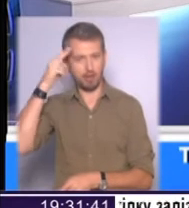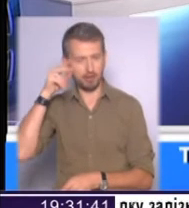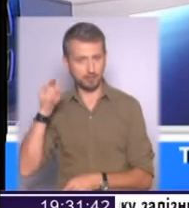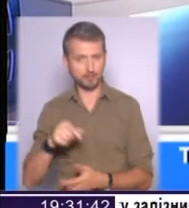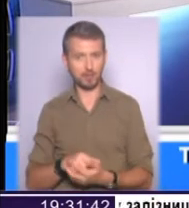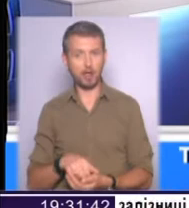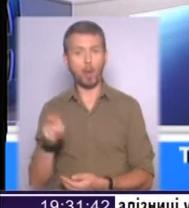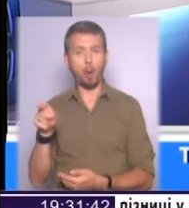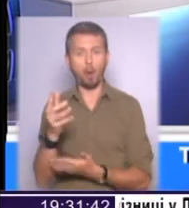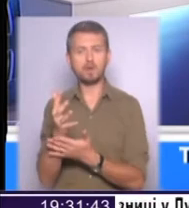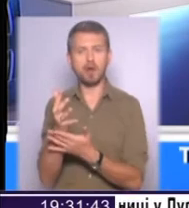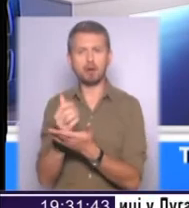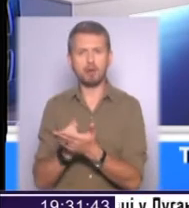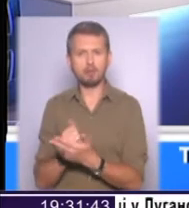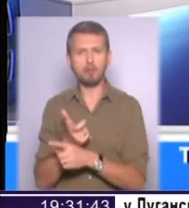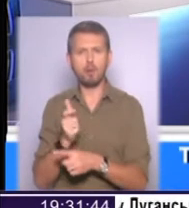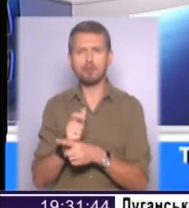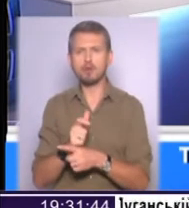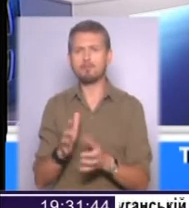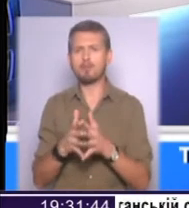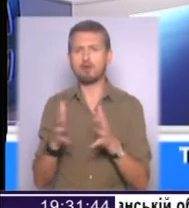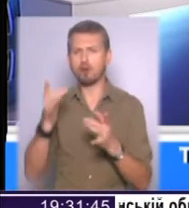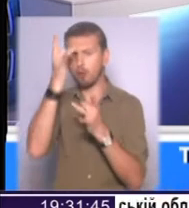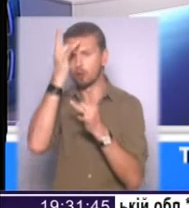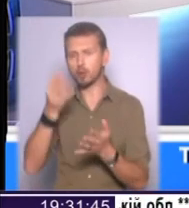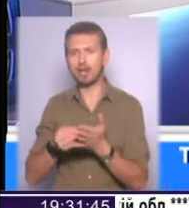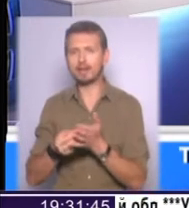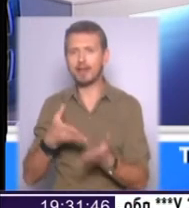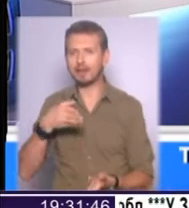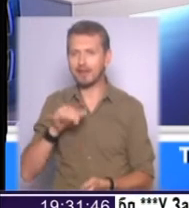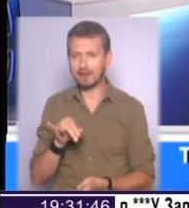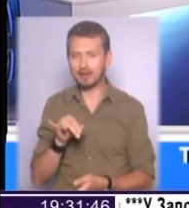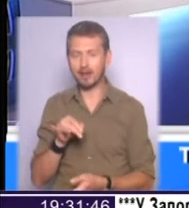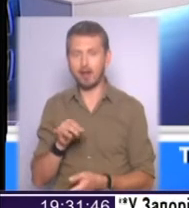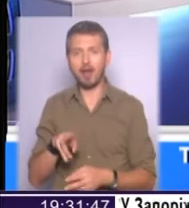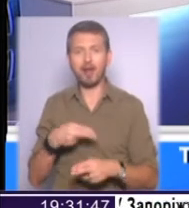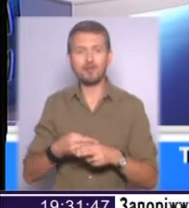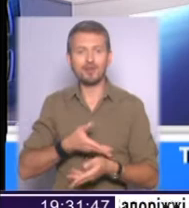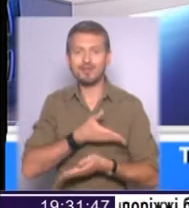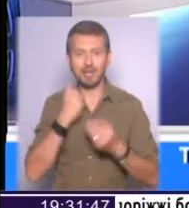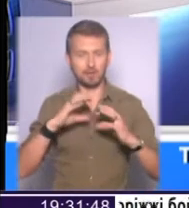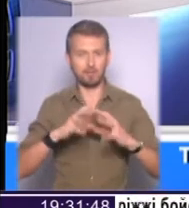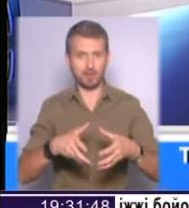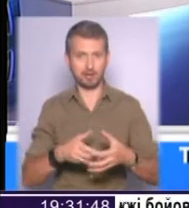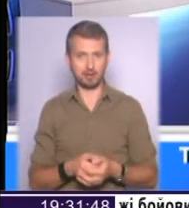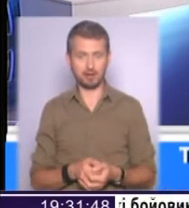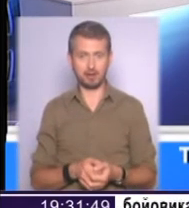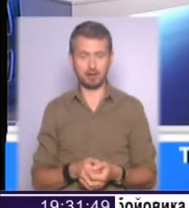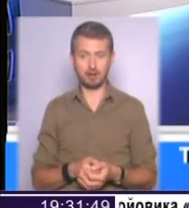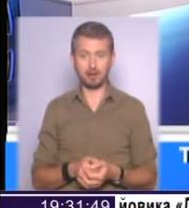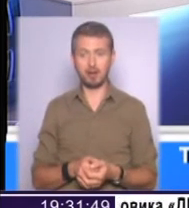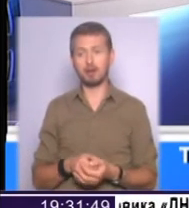Он сохранил очень большие культурные ценности, которых нет в мире. Вы бы нашли